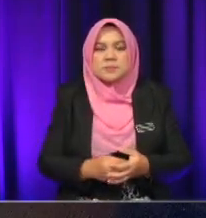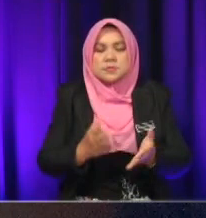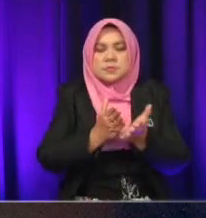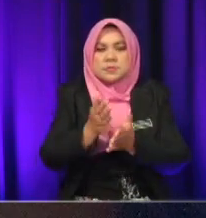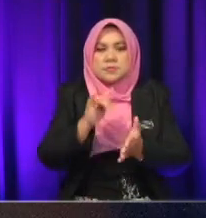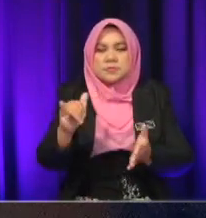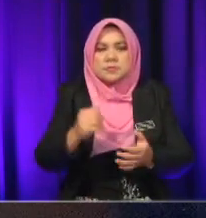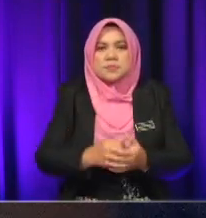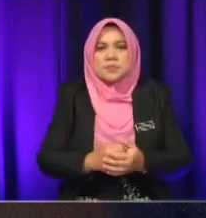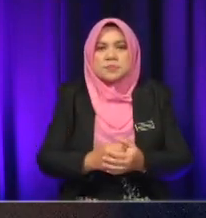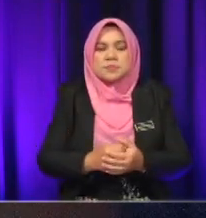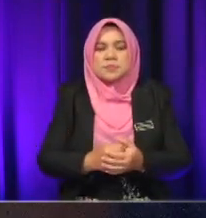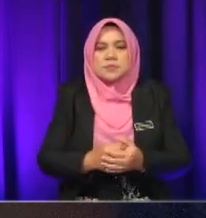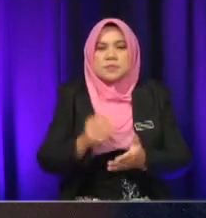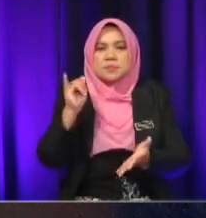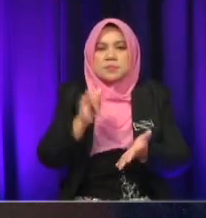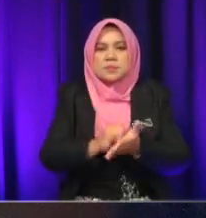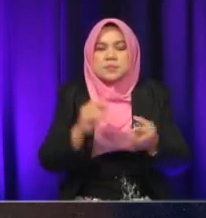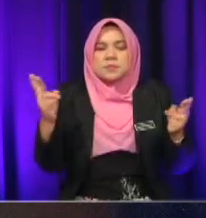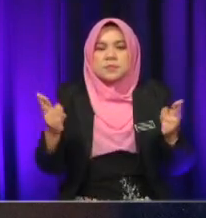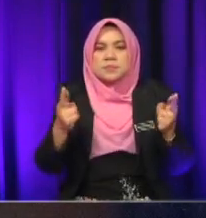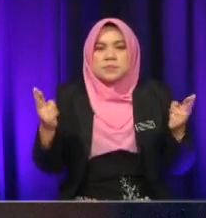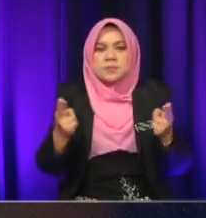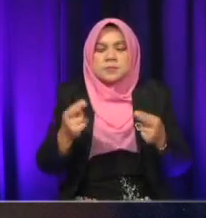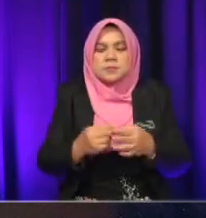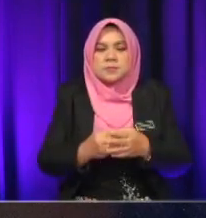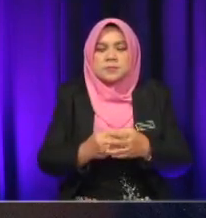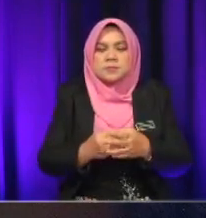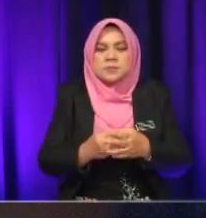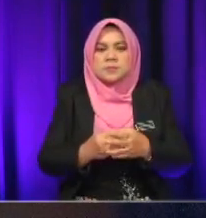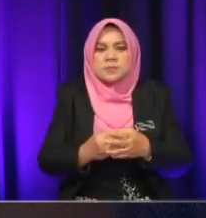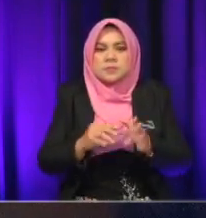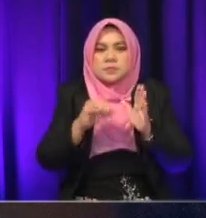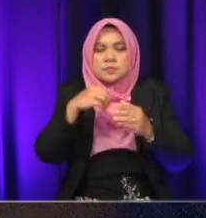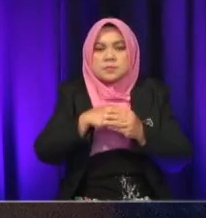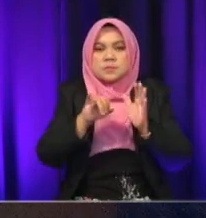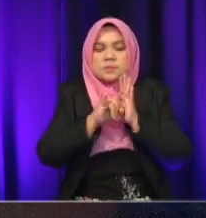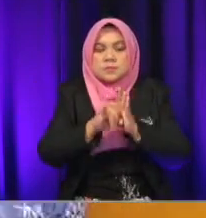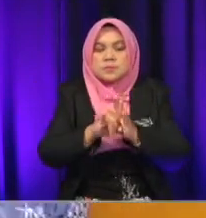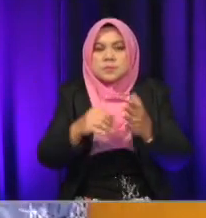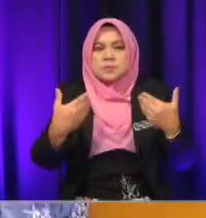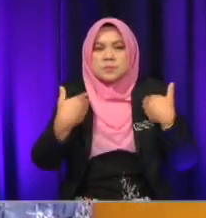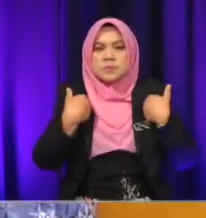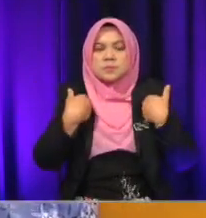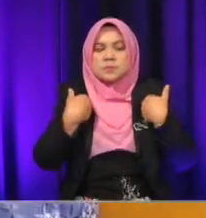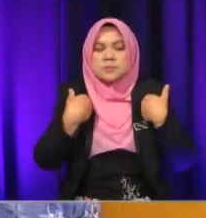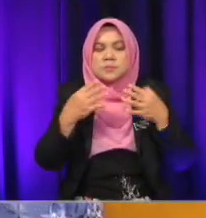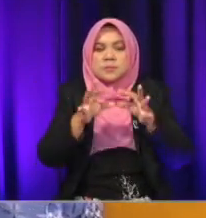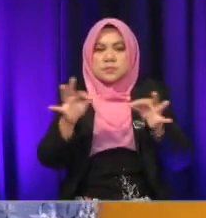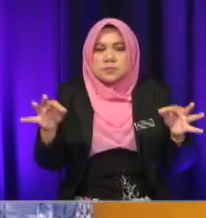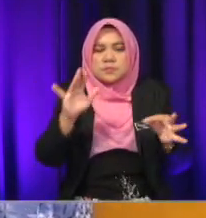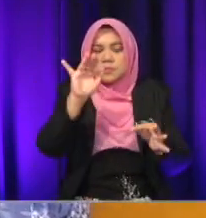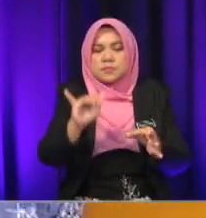seterusnya. Kenyataan yang merangsang. Jadi dalam iklan tu ada kenyataan yang